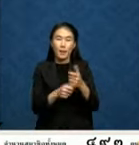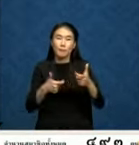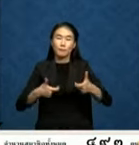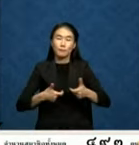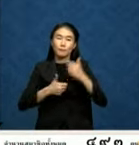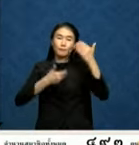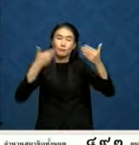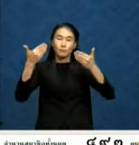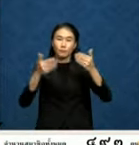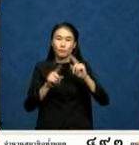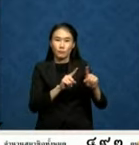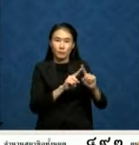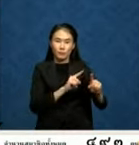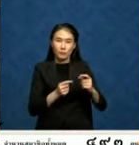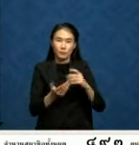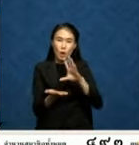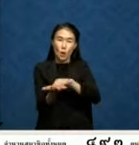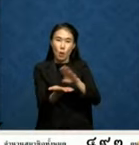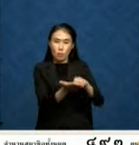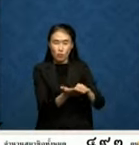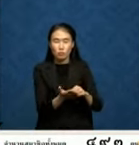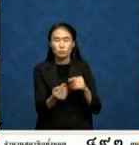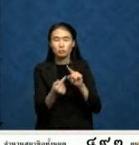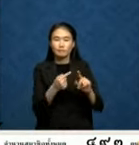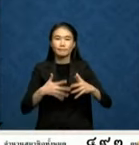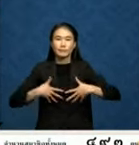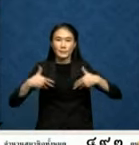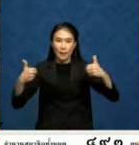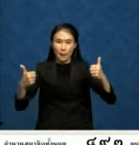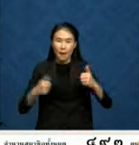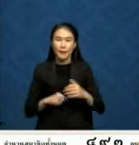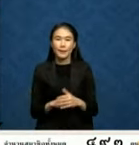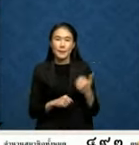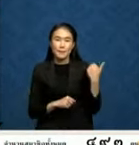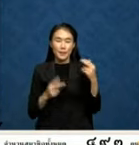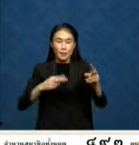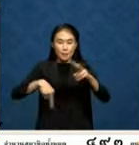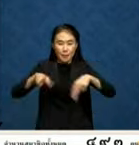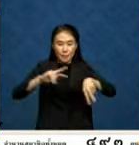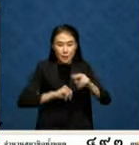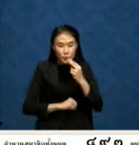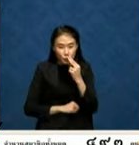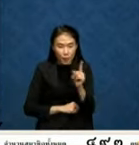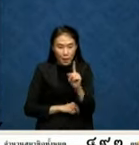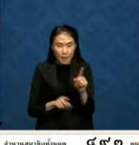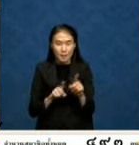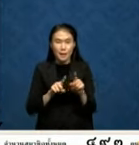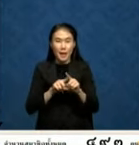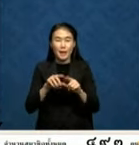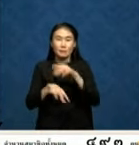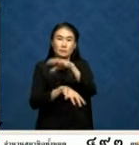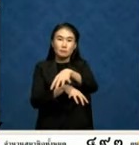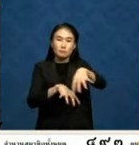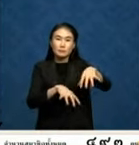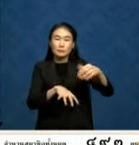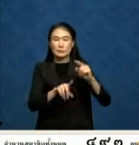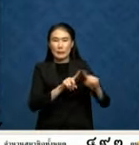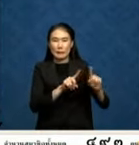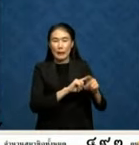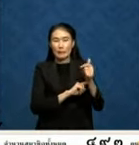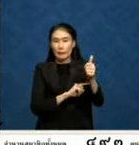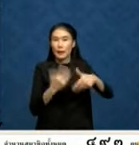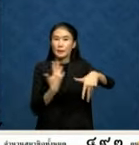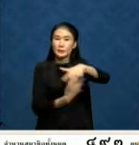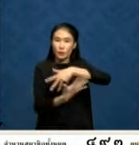าสามารถรายงานข้อมูลได้โดยสะดวกและสามารถตรวจติดตามสถานประกอบกิจการต่างๆด้านสิ่ง